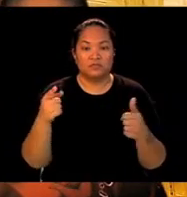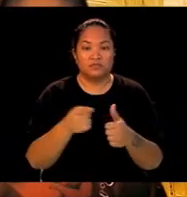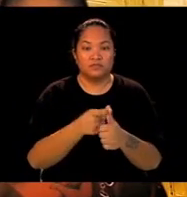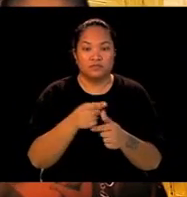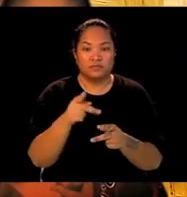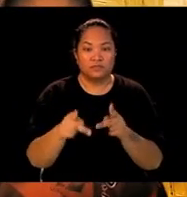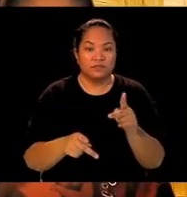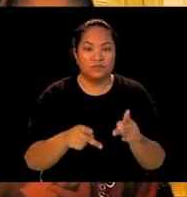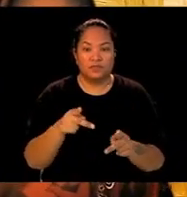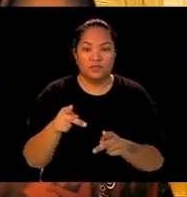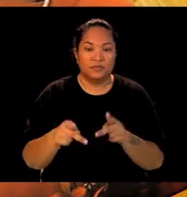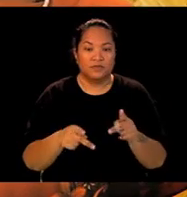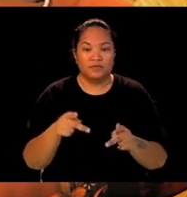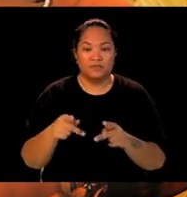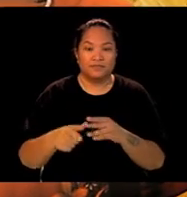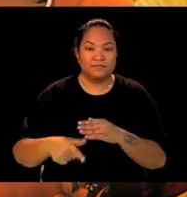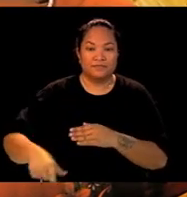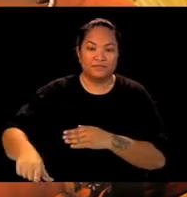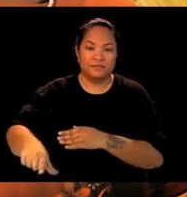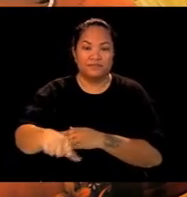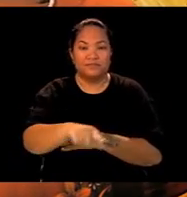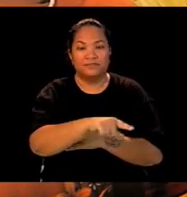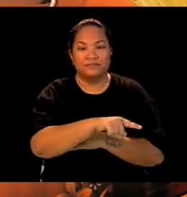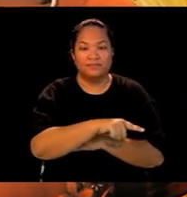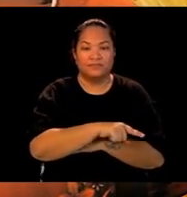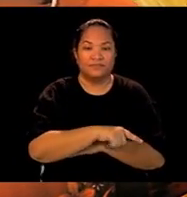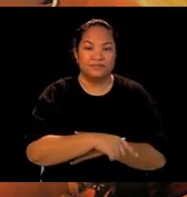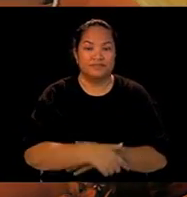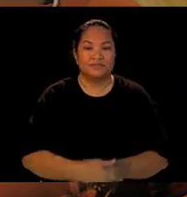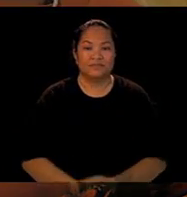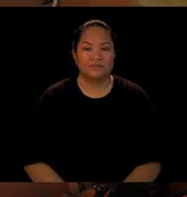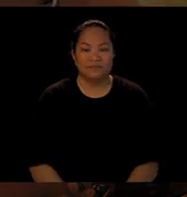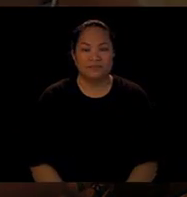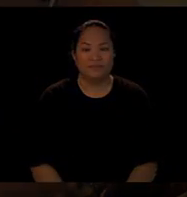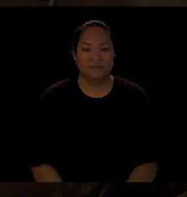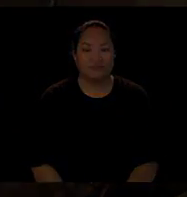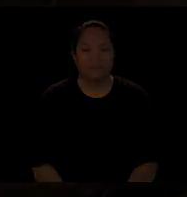kini manofana na chow tanu.